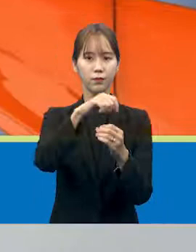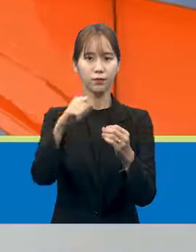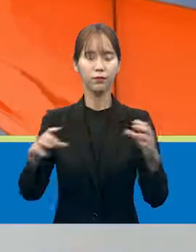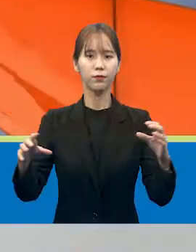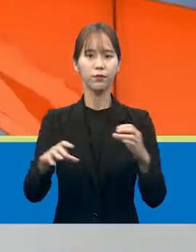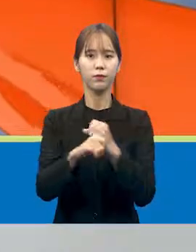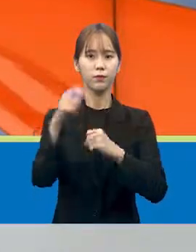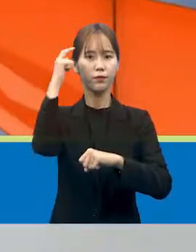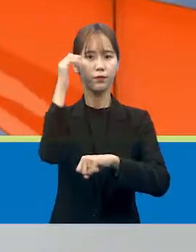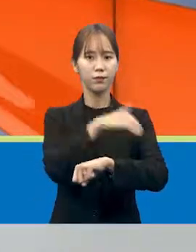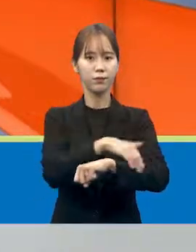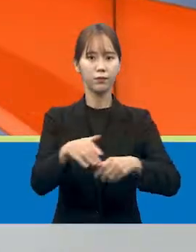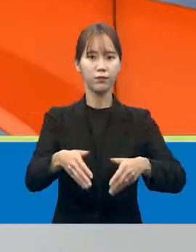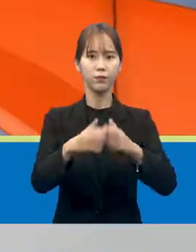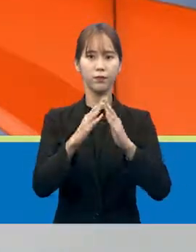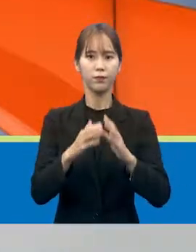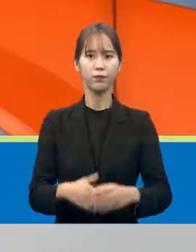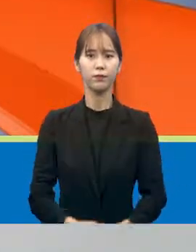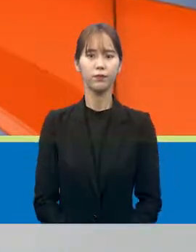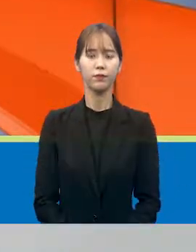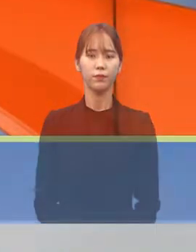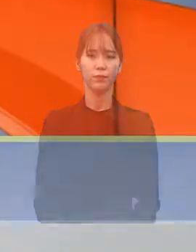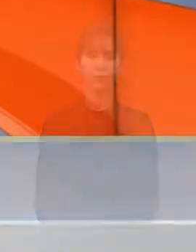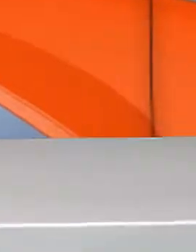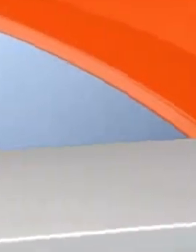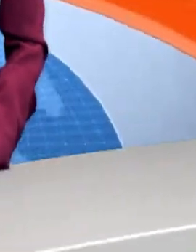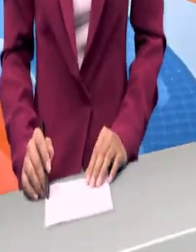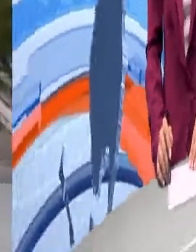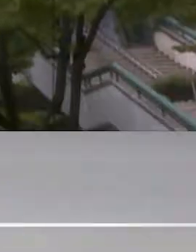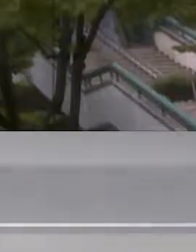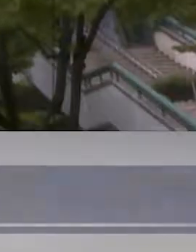2019 추석 종합대책을 수립해 추진합니다.